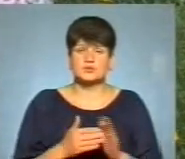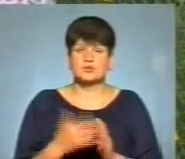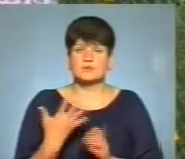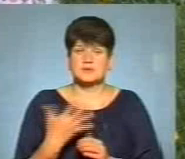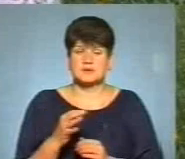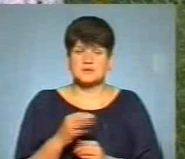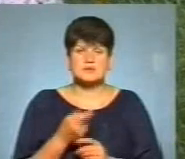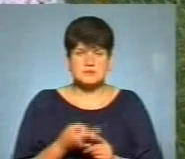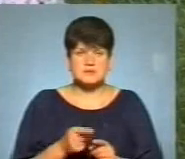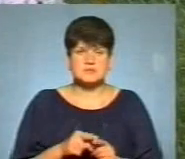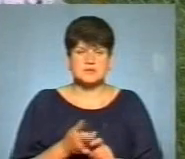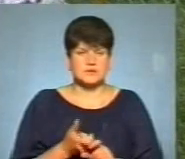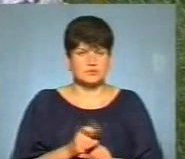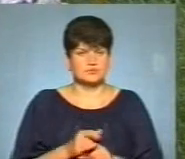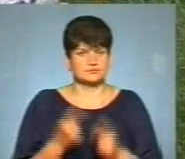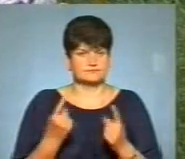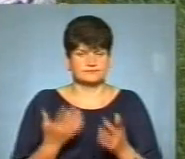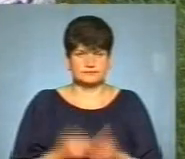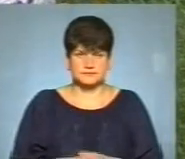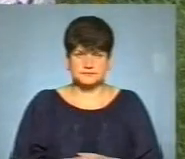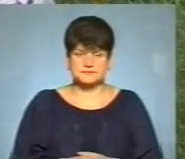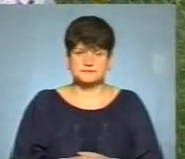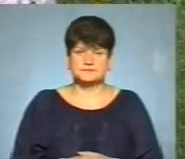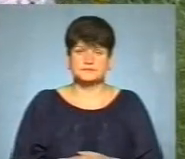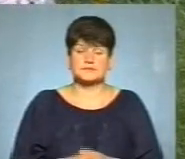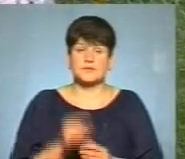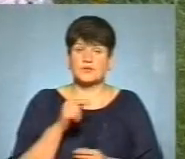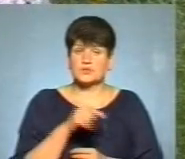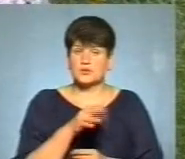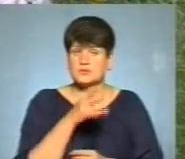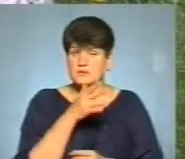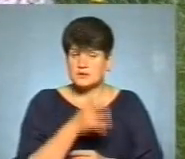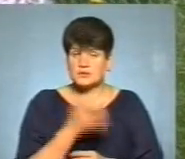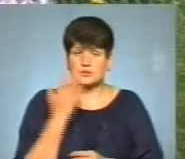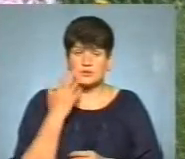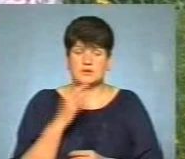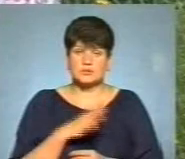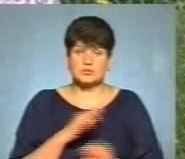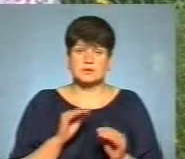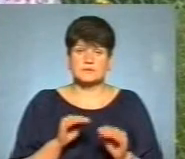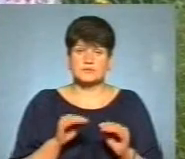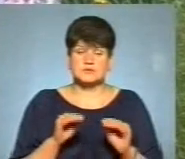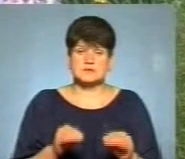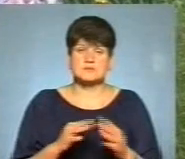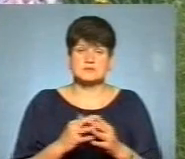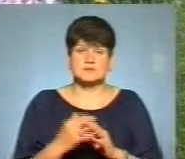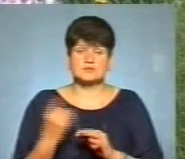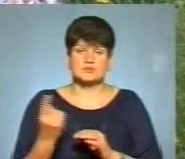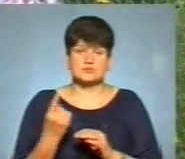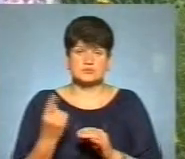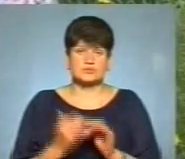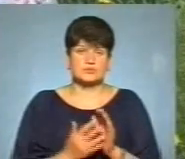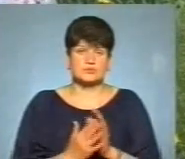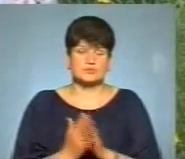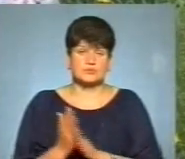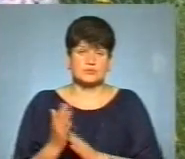Це достатньо таки вагомо. Ось в той період вже, звичайно, коли були посіяні сільськогосподарські